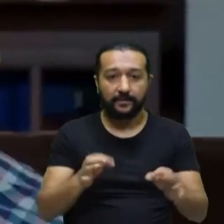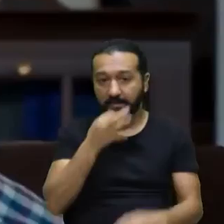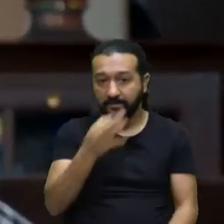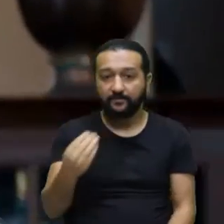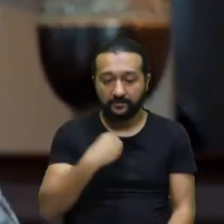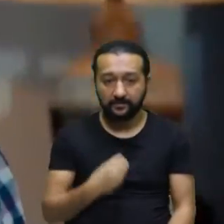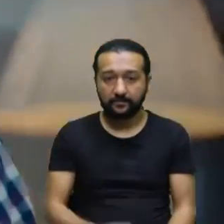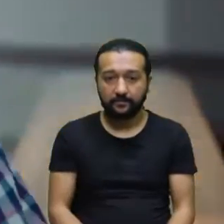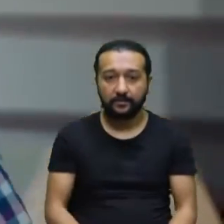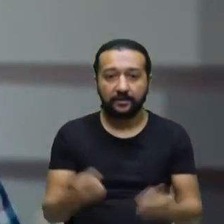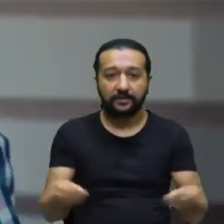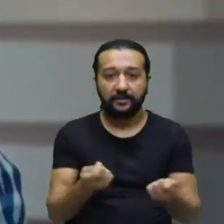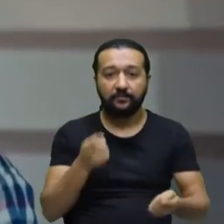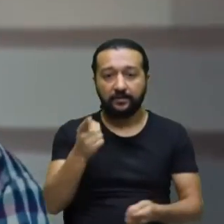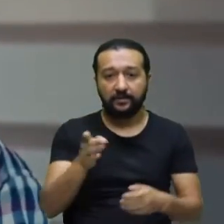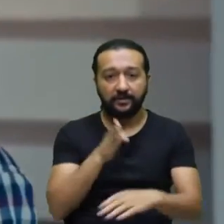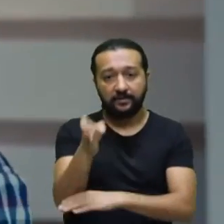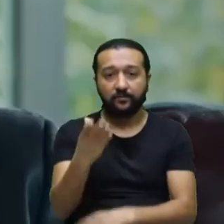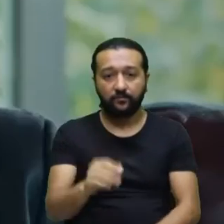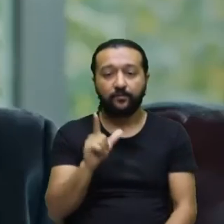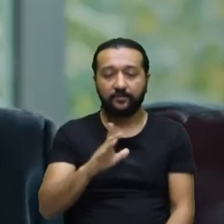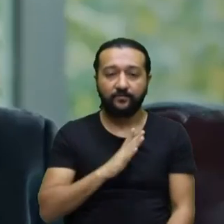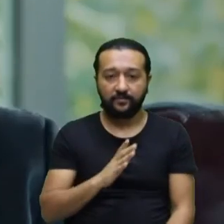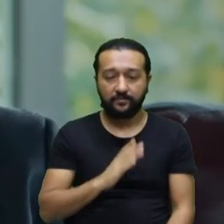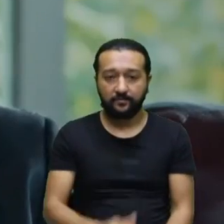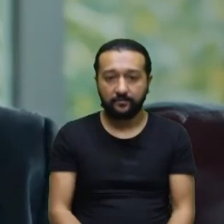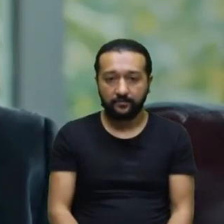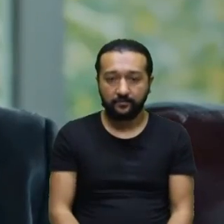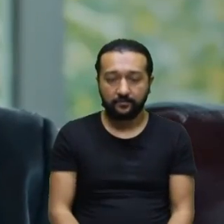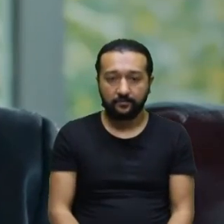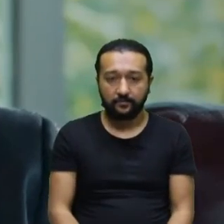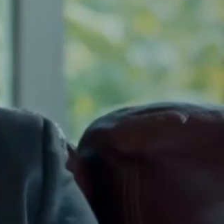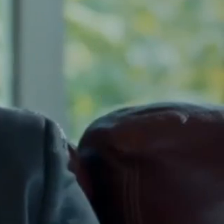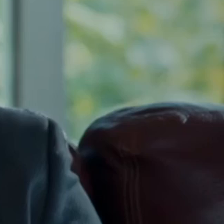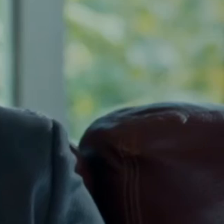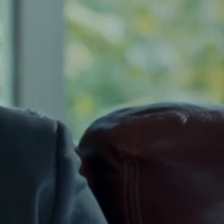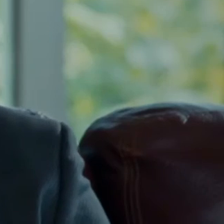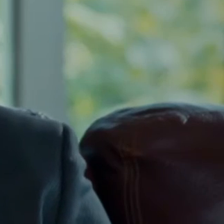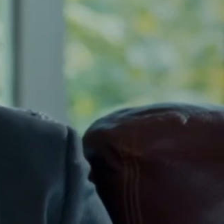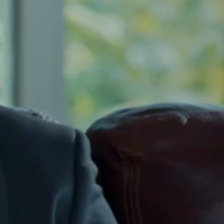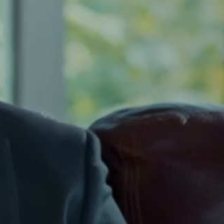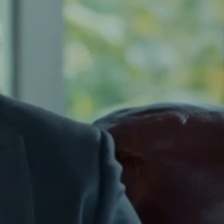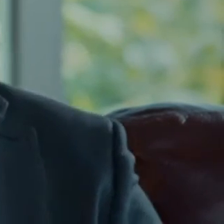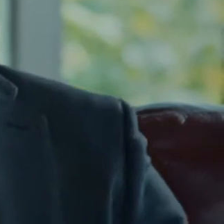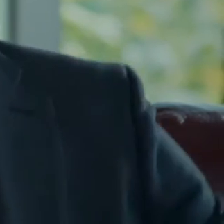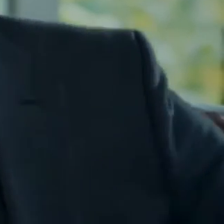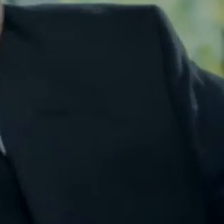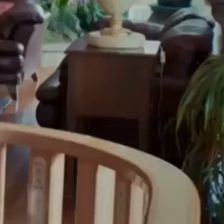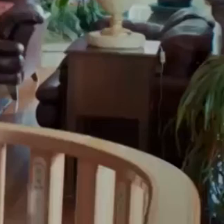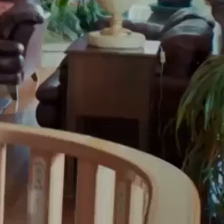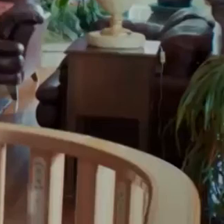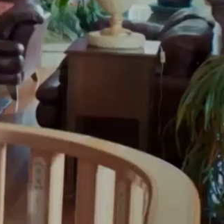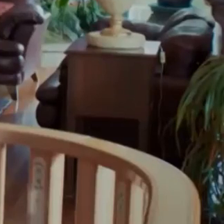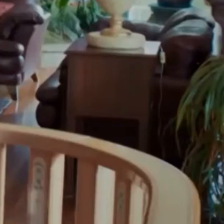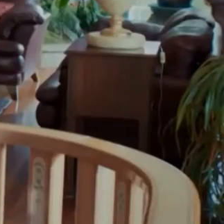Şimdi izin verirsen çalışmalarıma geri dönmem gerekiyor. Yusuf'un sözlerine tamah etmeyip kibarca kovarcasına kalktı. Bozularak